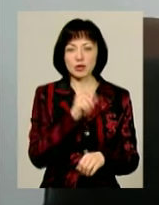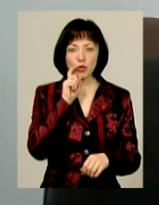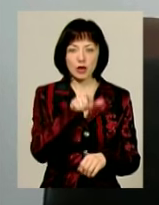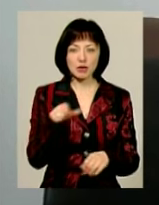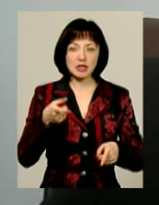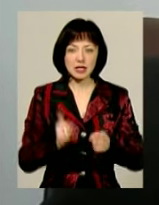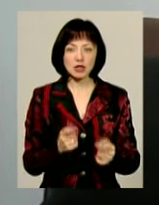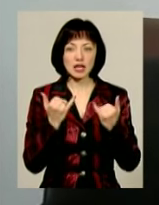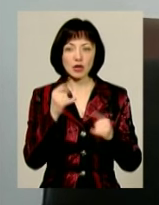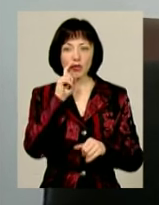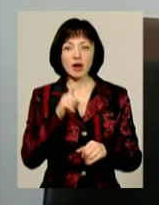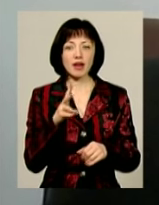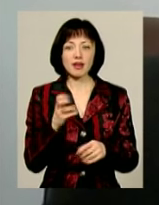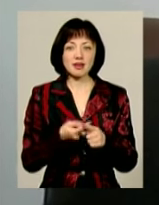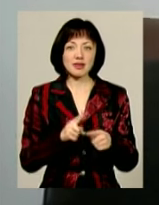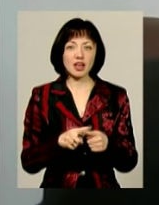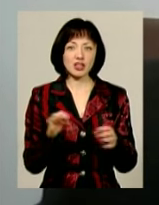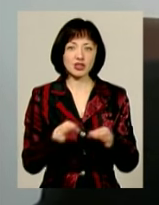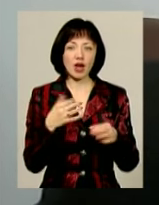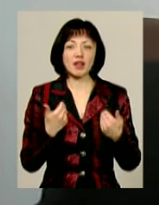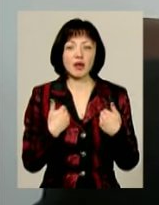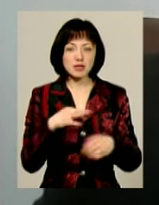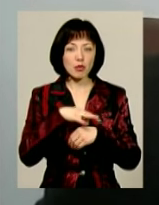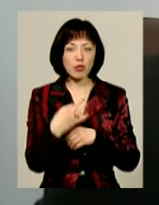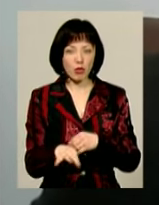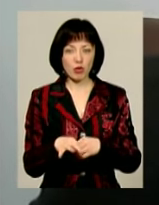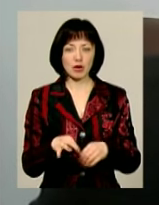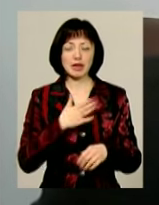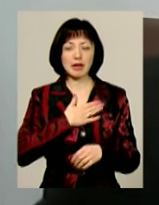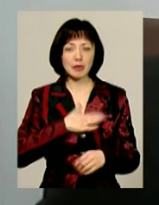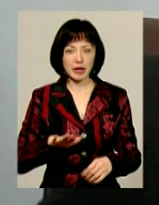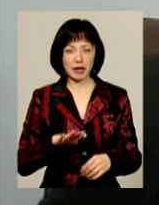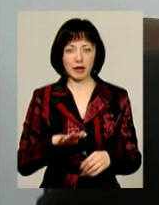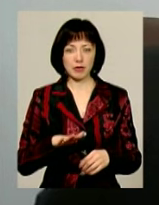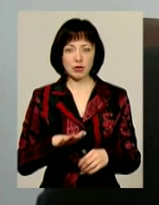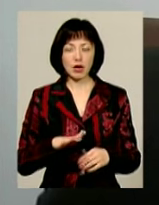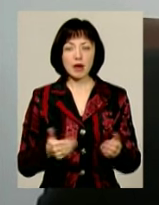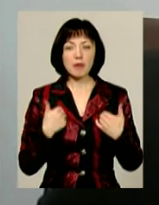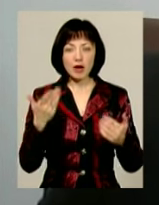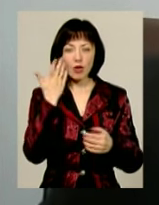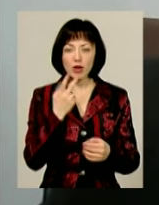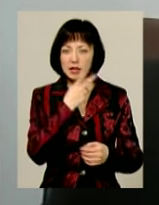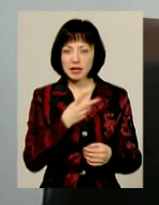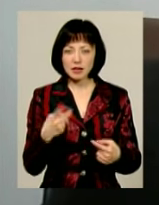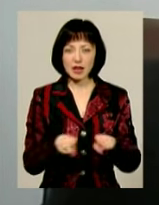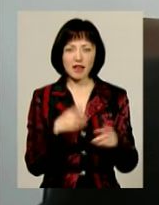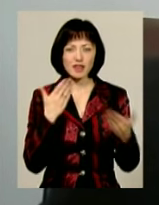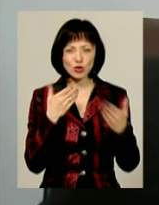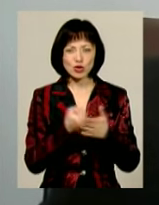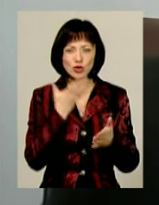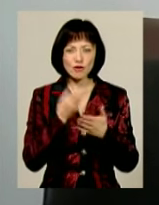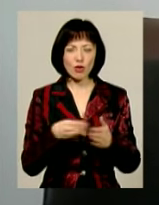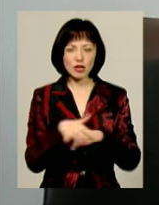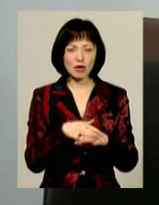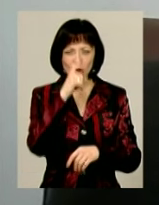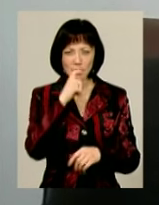вони дійсно для них Україна це ніщо, а нам це боляче, нам це дуже неприємно, тому що ми, коли дивимося таке відношення до свого народу, ми